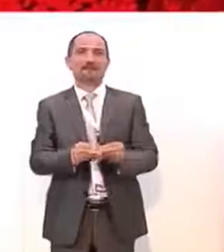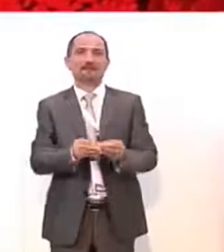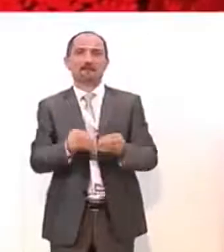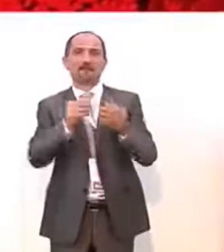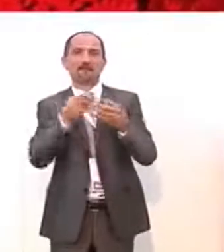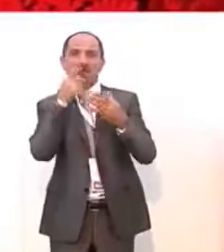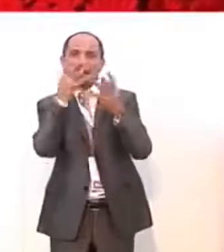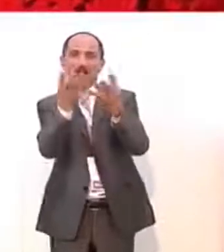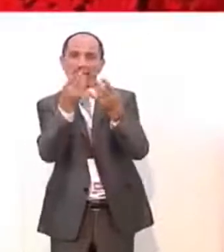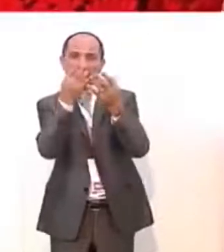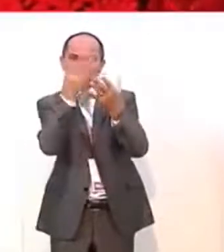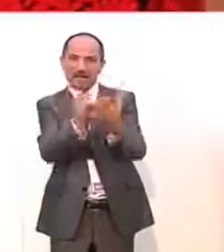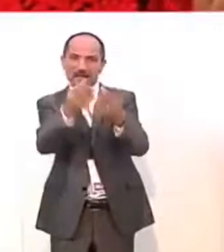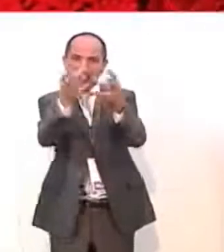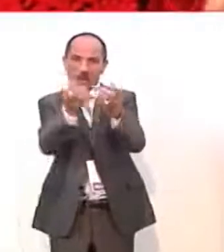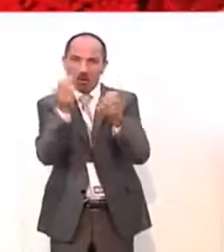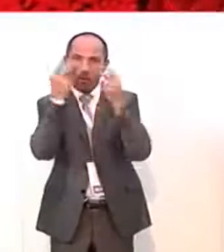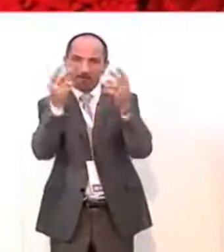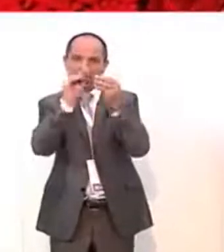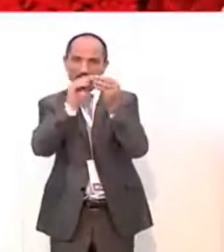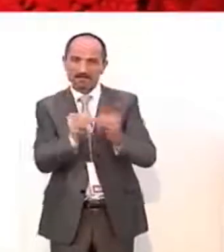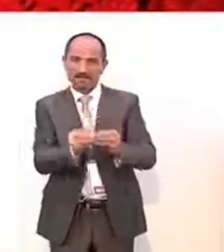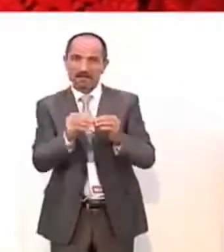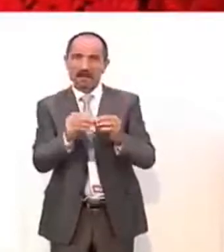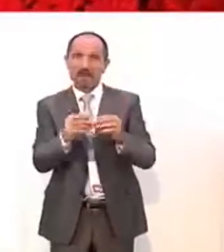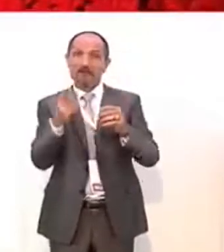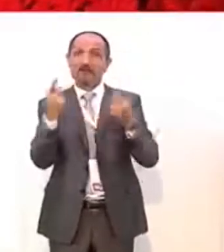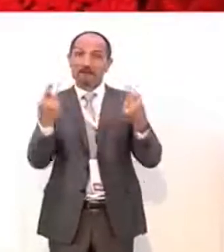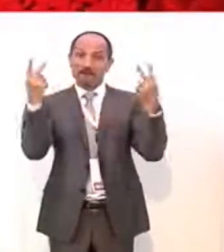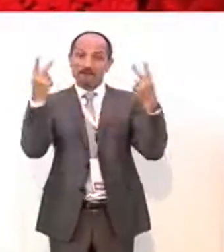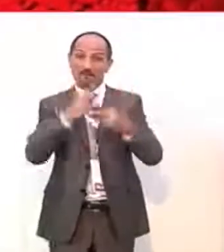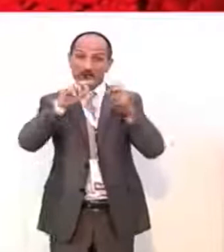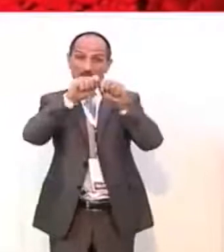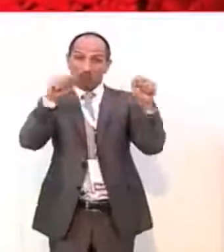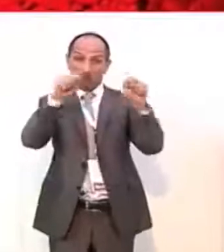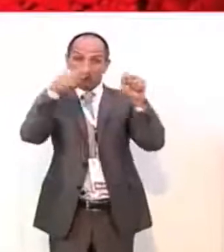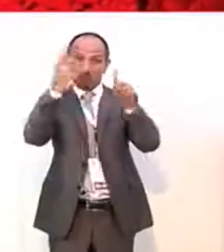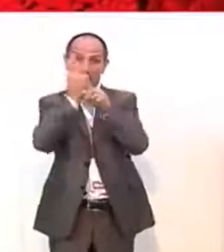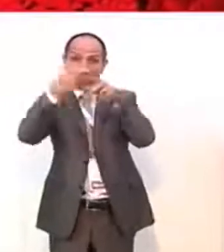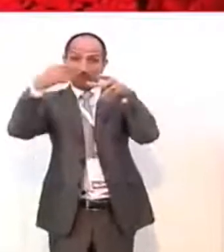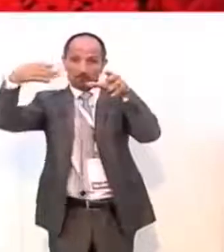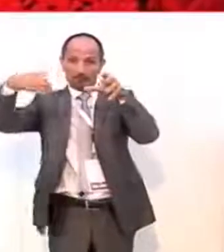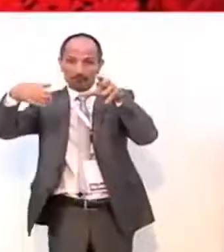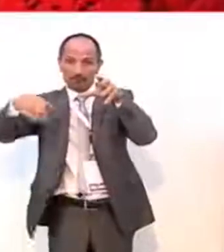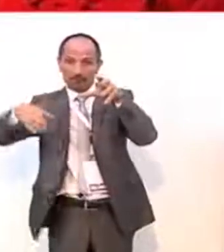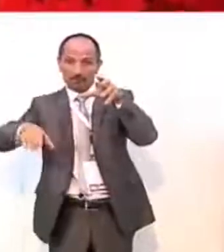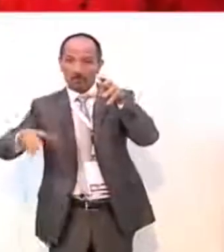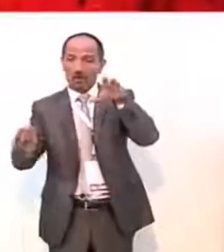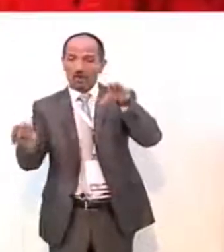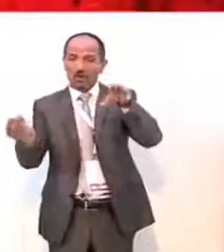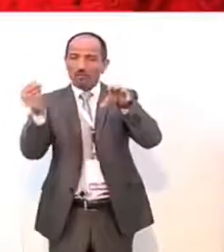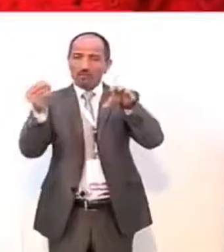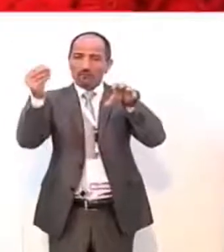adottare un'ottica di sistema, perché il vero nodo è che noi dobbiamo ridurre questo